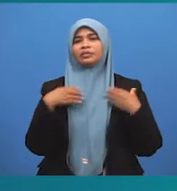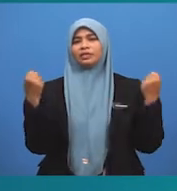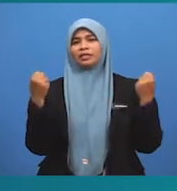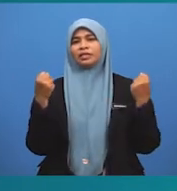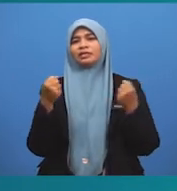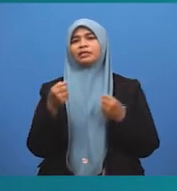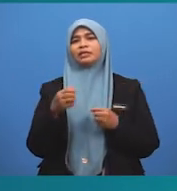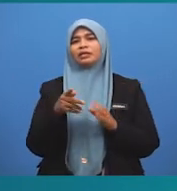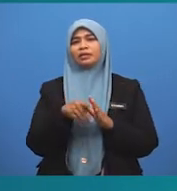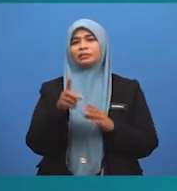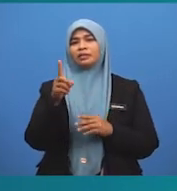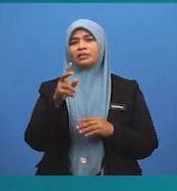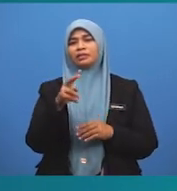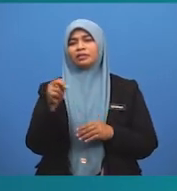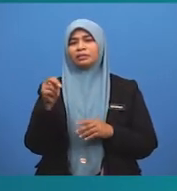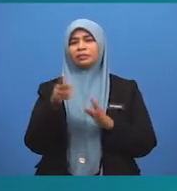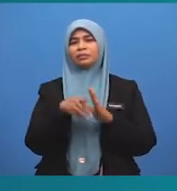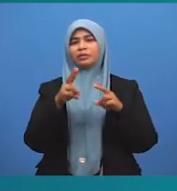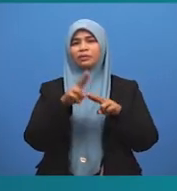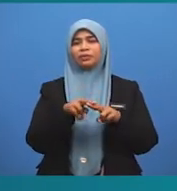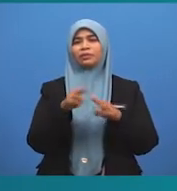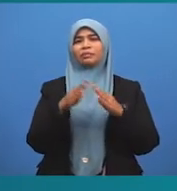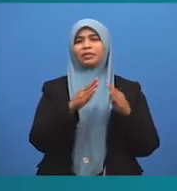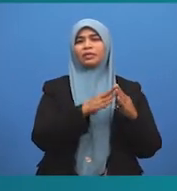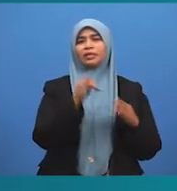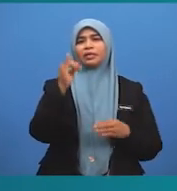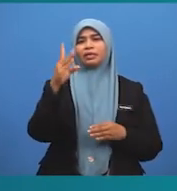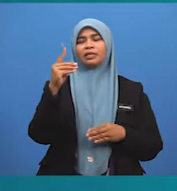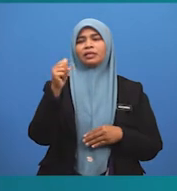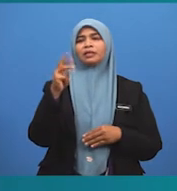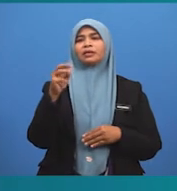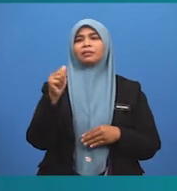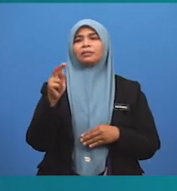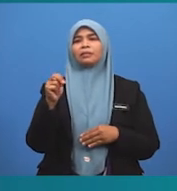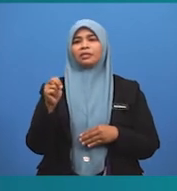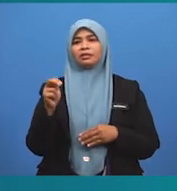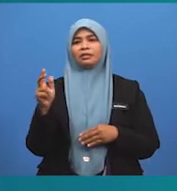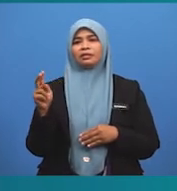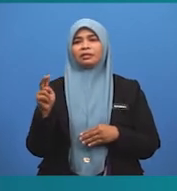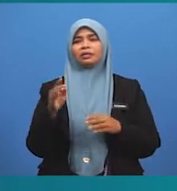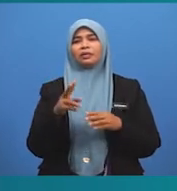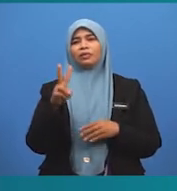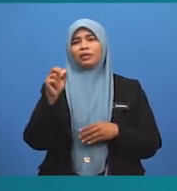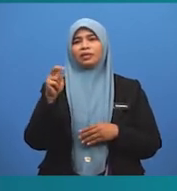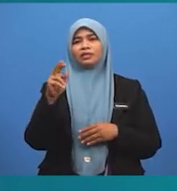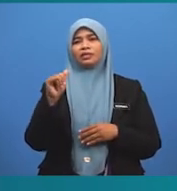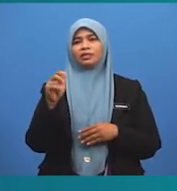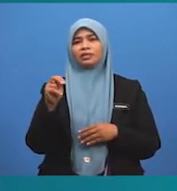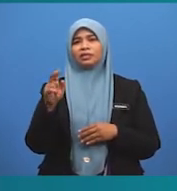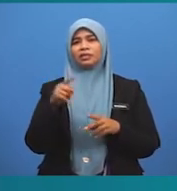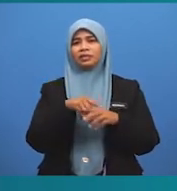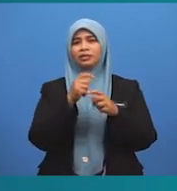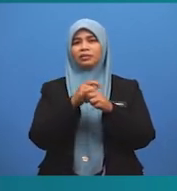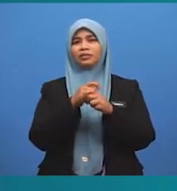anjuran Persatuan Penduduk Bandar Idaman. Wanajah juga ditugaskan